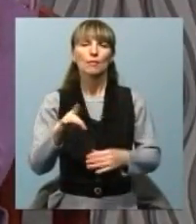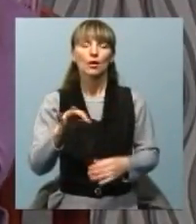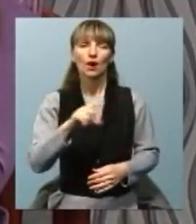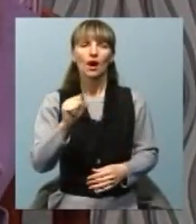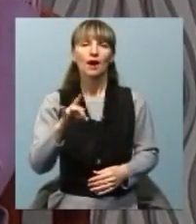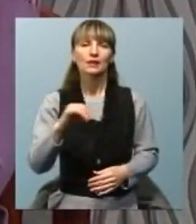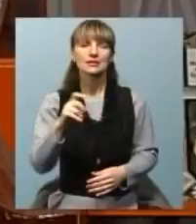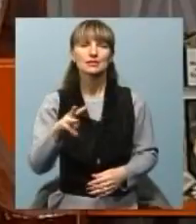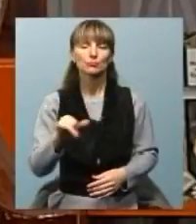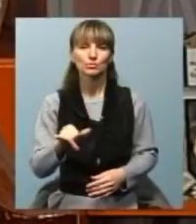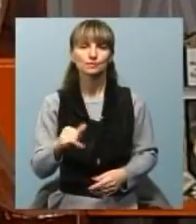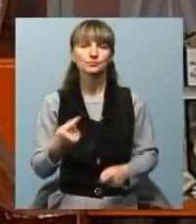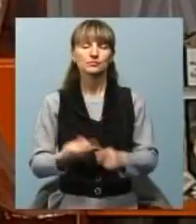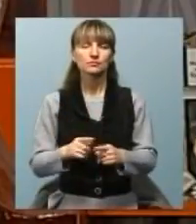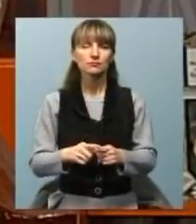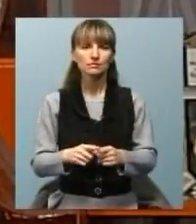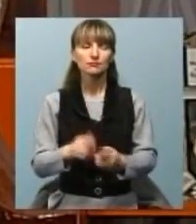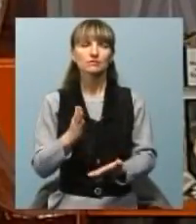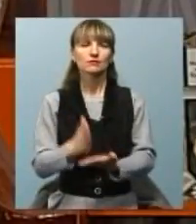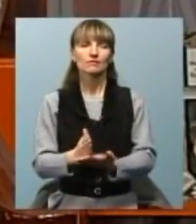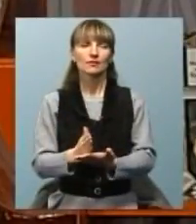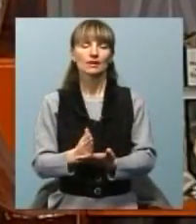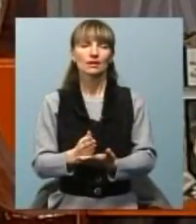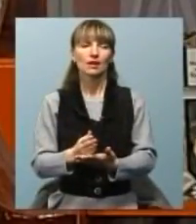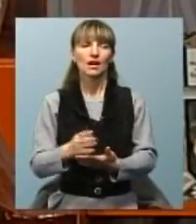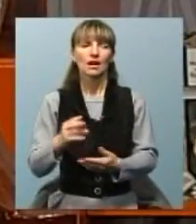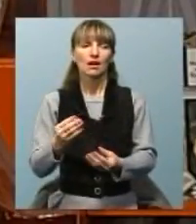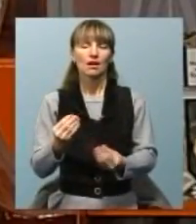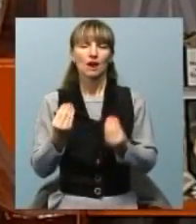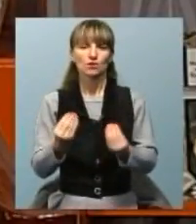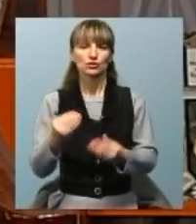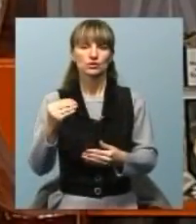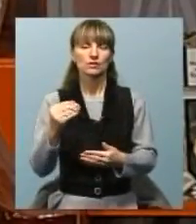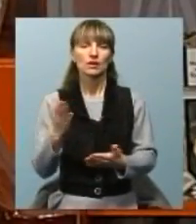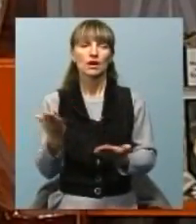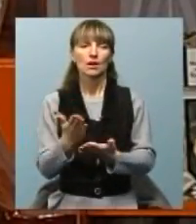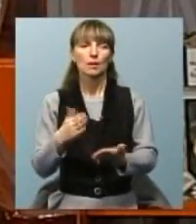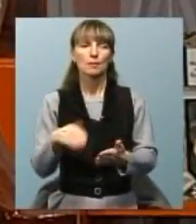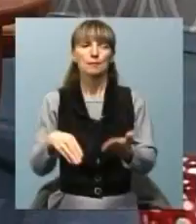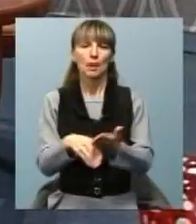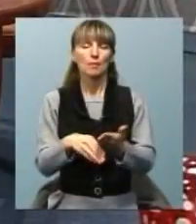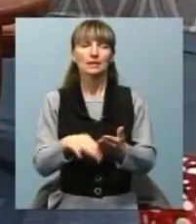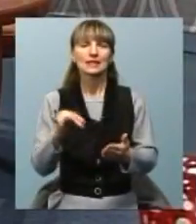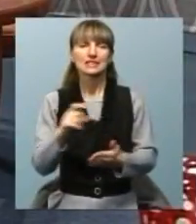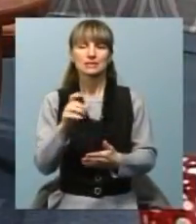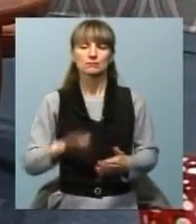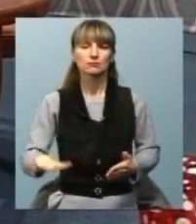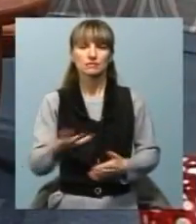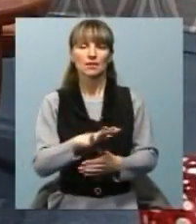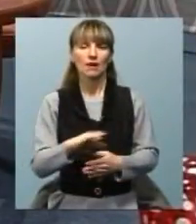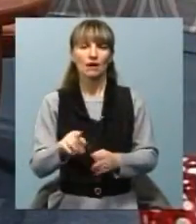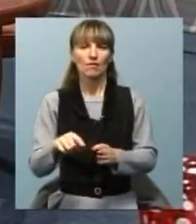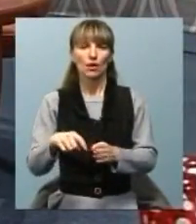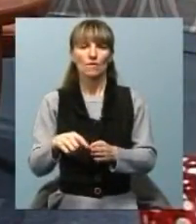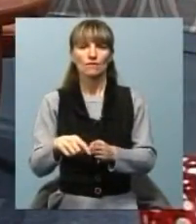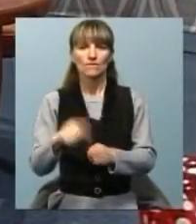таке харизма? Це володіння винятковими якостями, яка допомагає знатовпу вичислити людину.